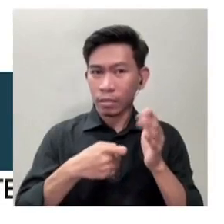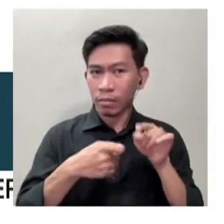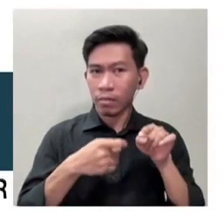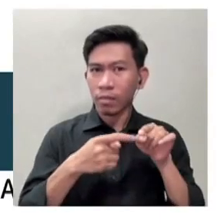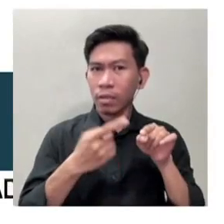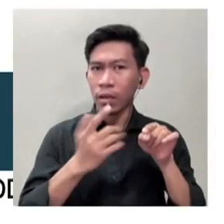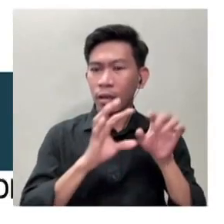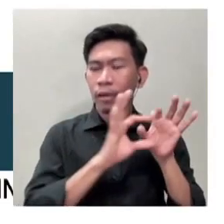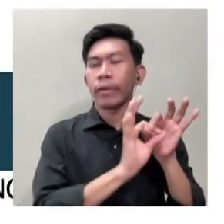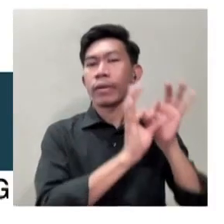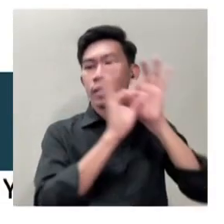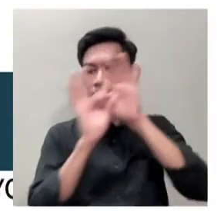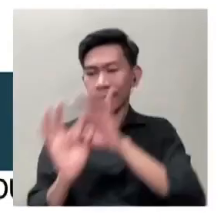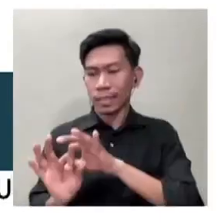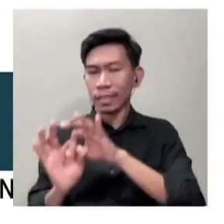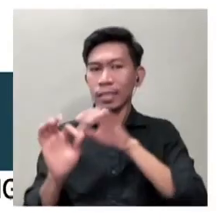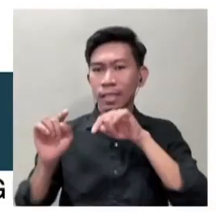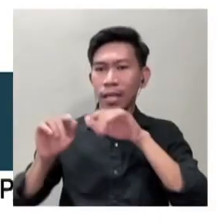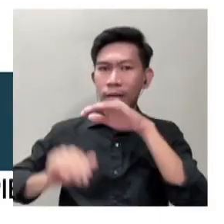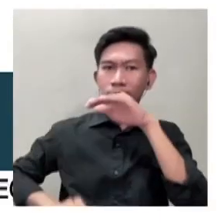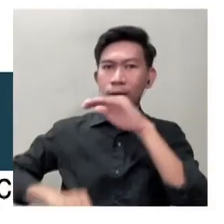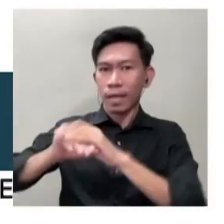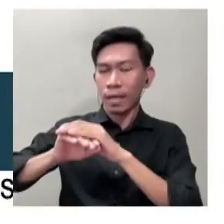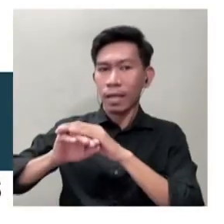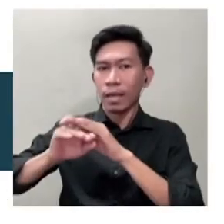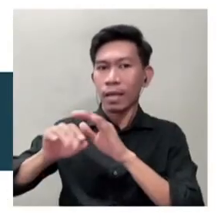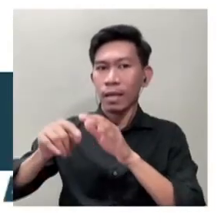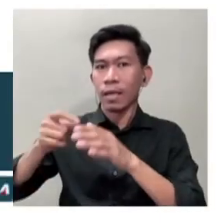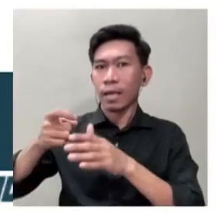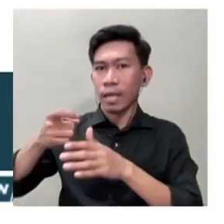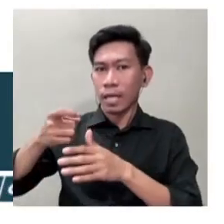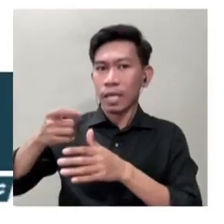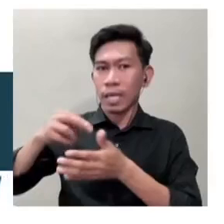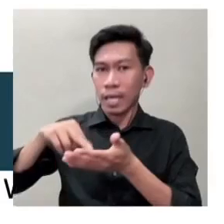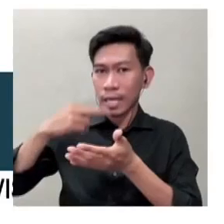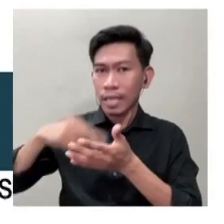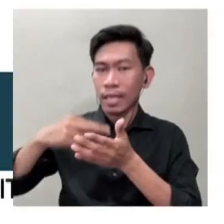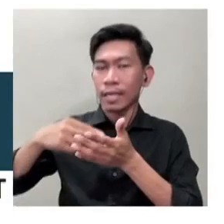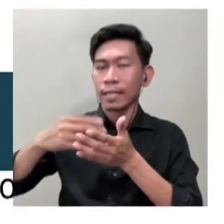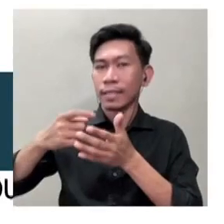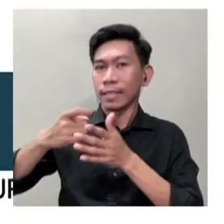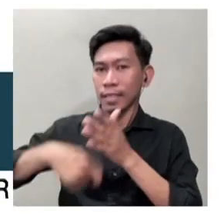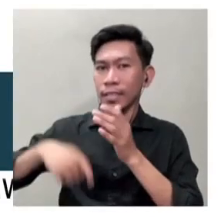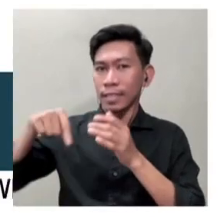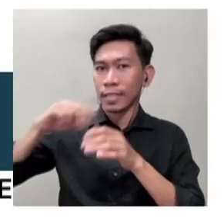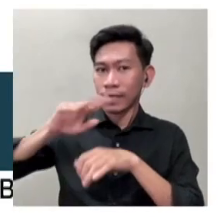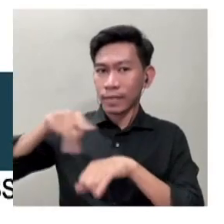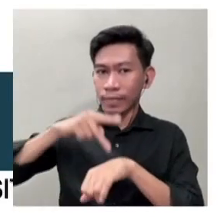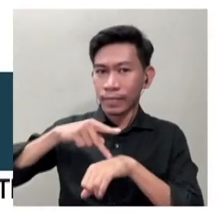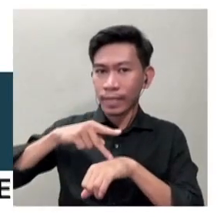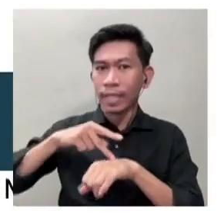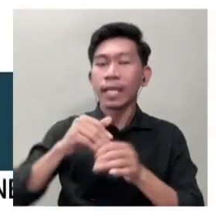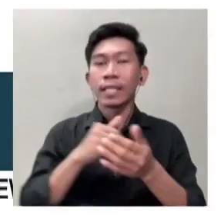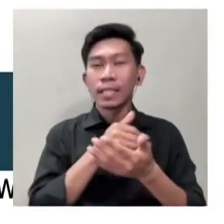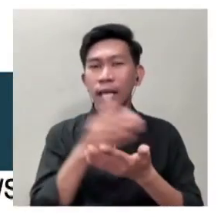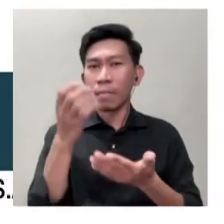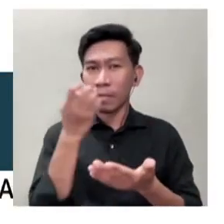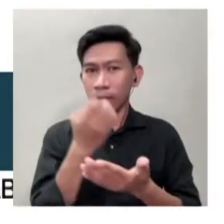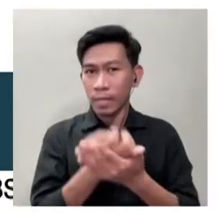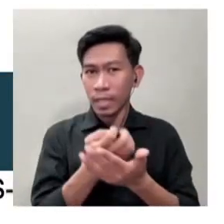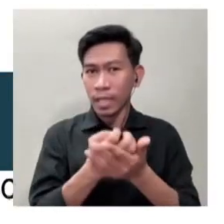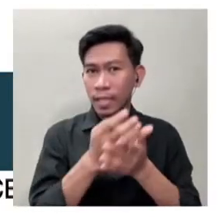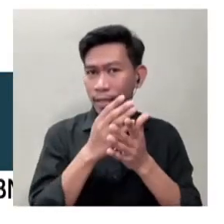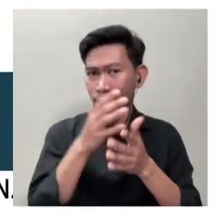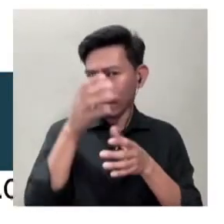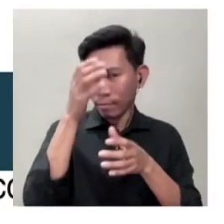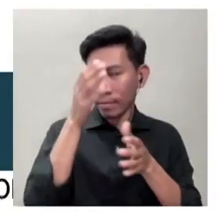iniuugnay doon po sa price cap na ginawa po ng Pangulo dito sa Pilipinas. Ang sabi po ng ibang ekonomista, hindi naman nangyayari yon na